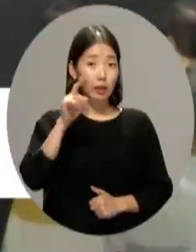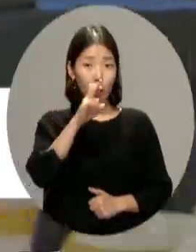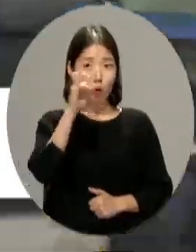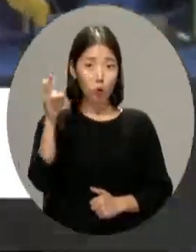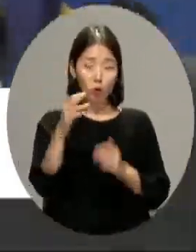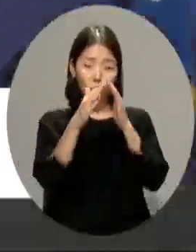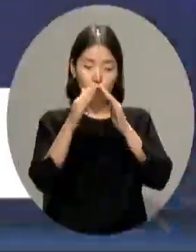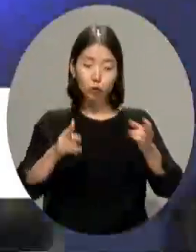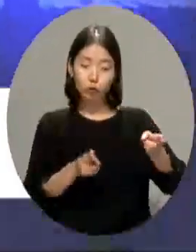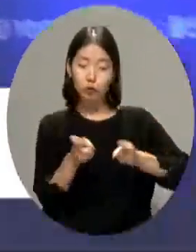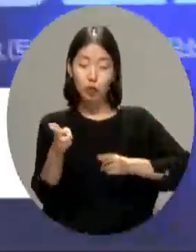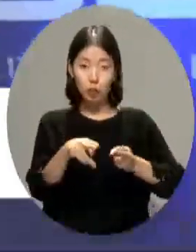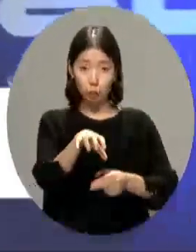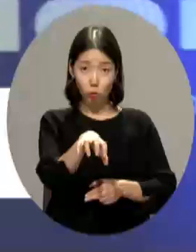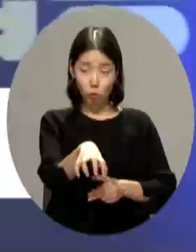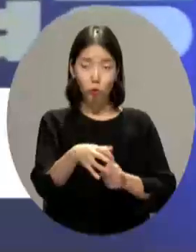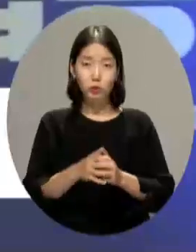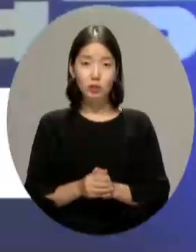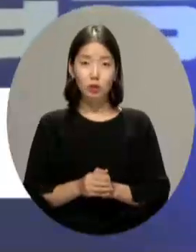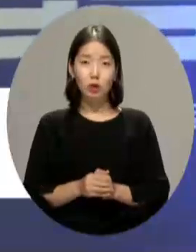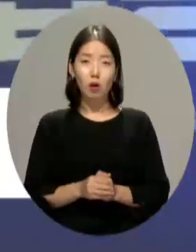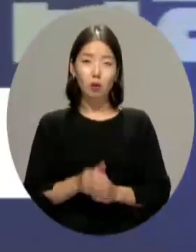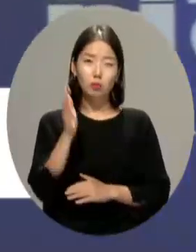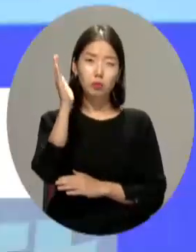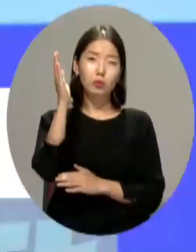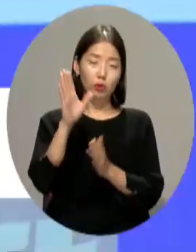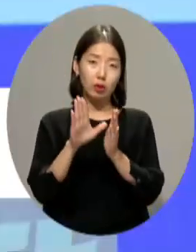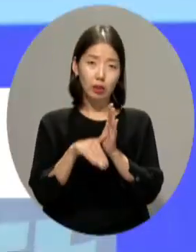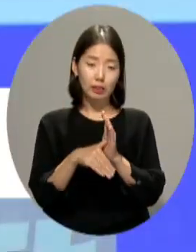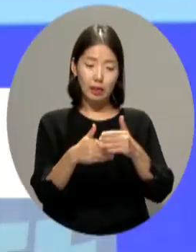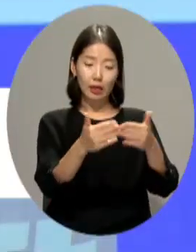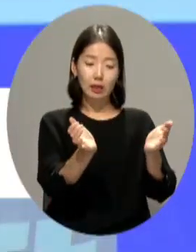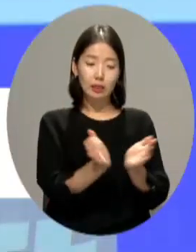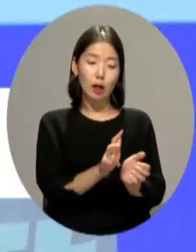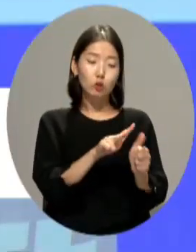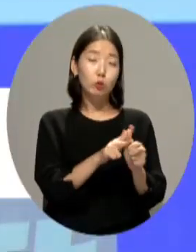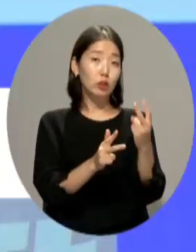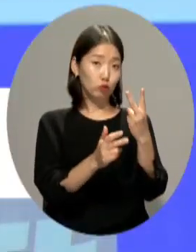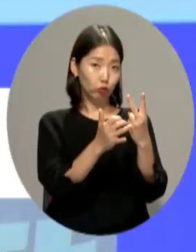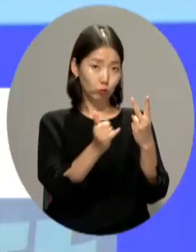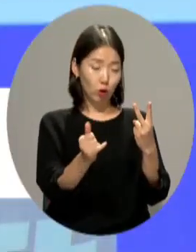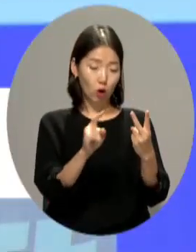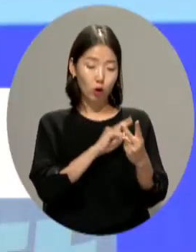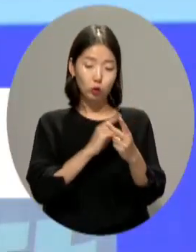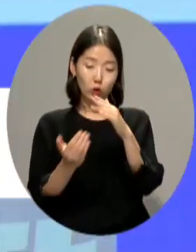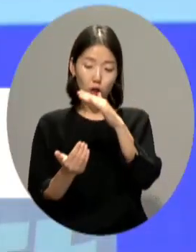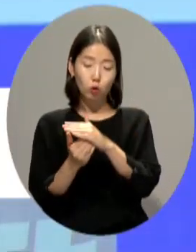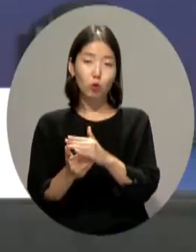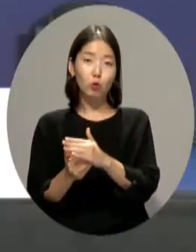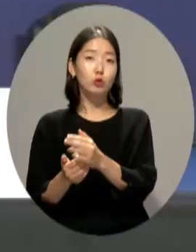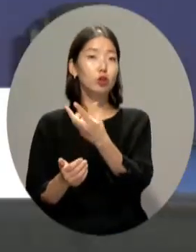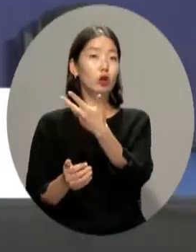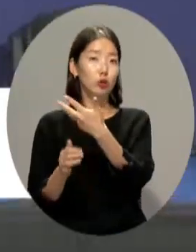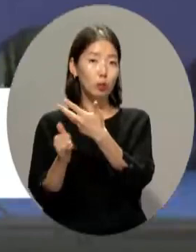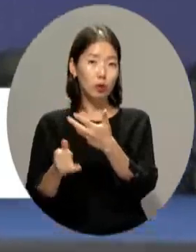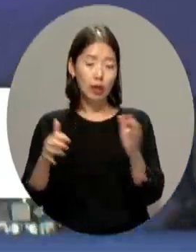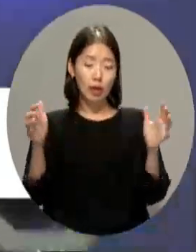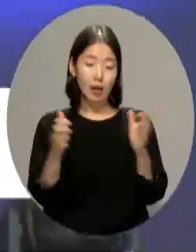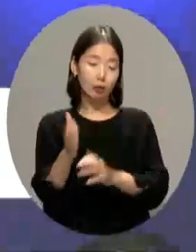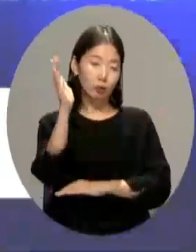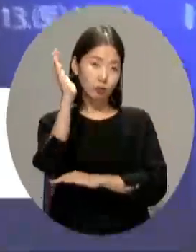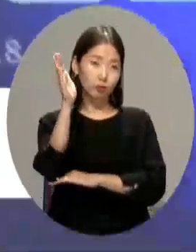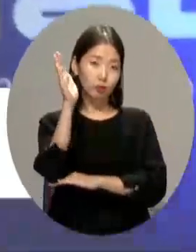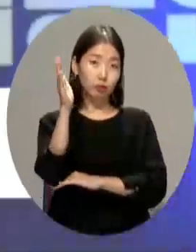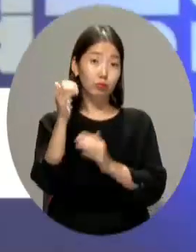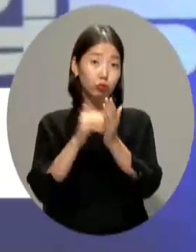전주 화산체육관에서 열리는 전북 순회 경선에는 당대표 후보 2명과 최고위원 후보 8명이 합동